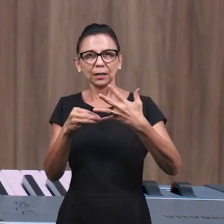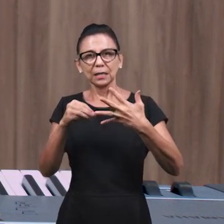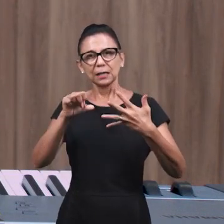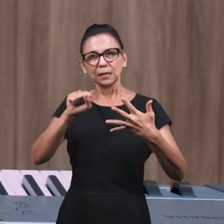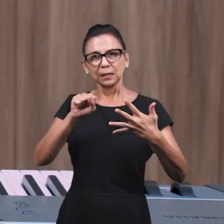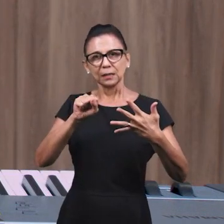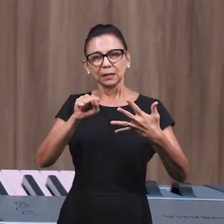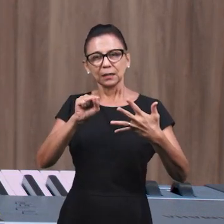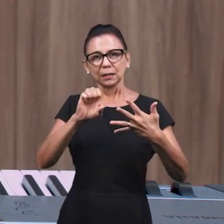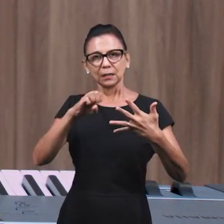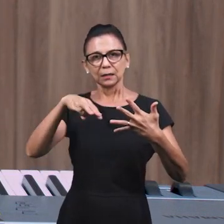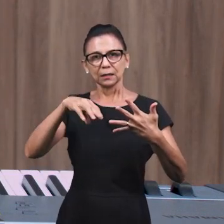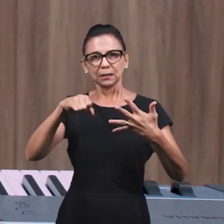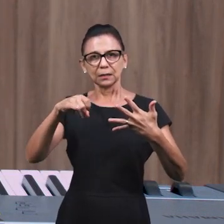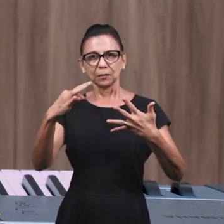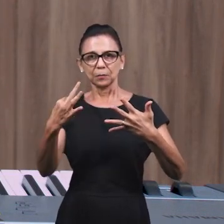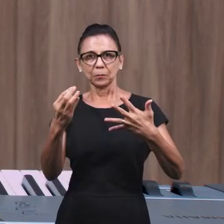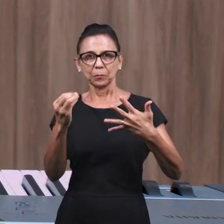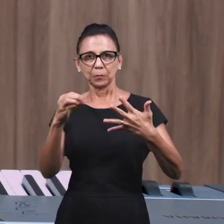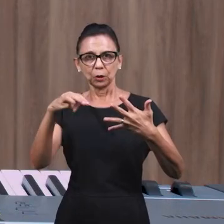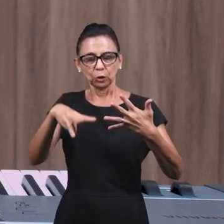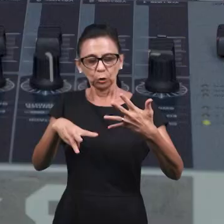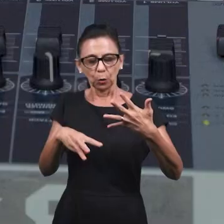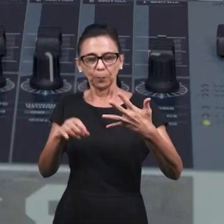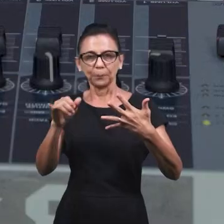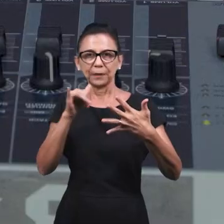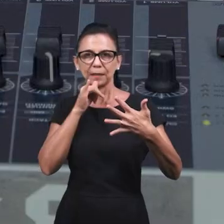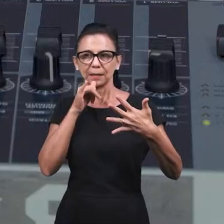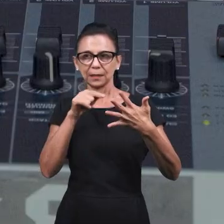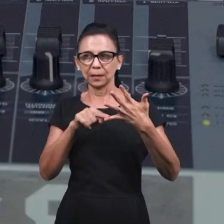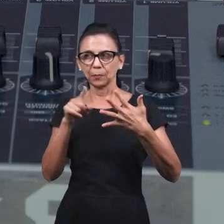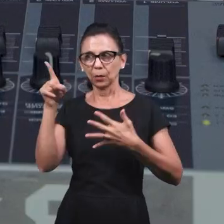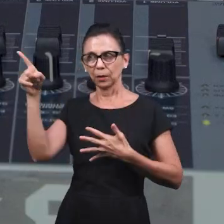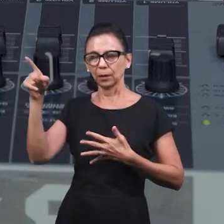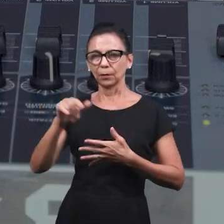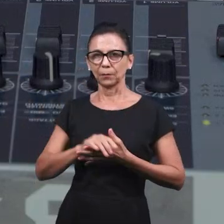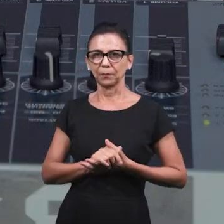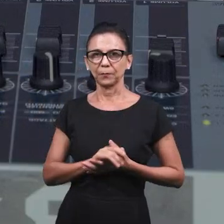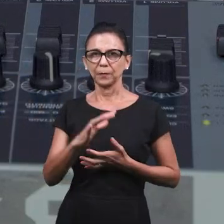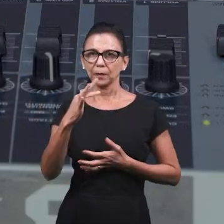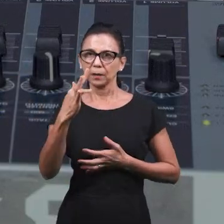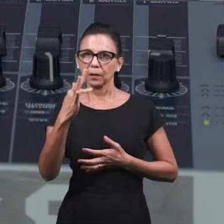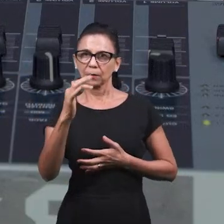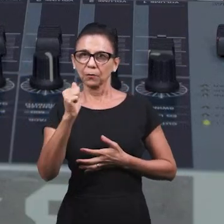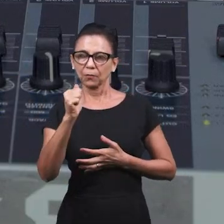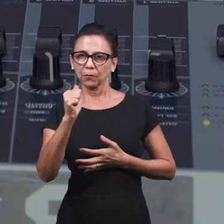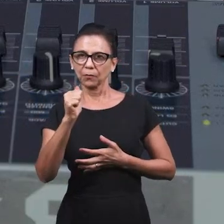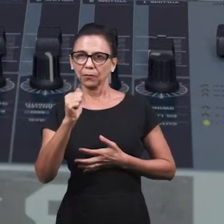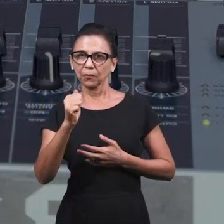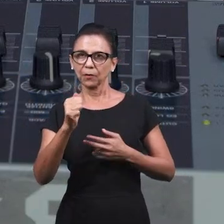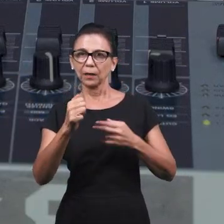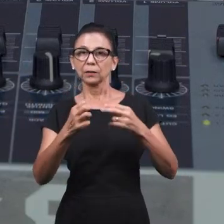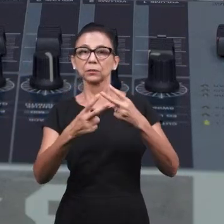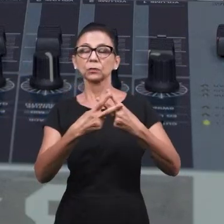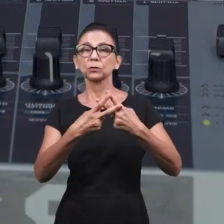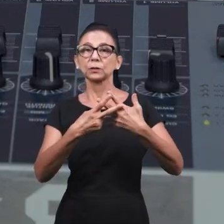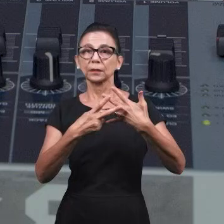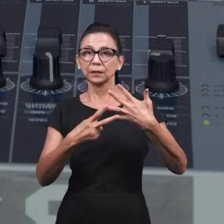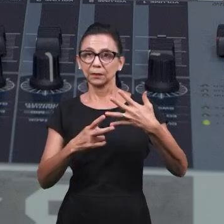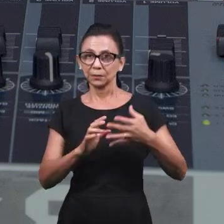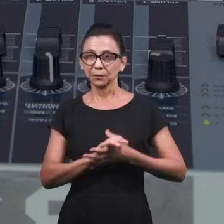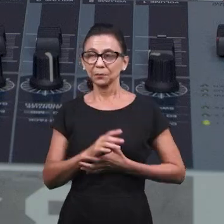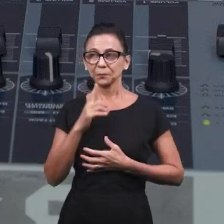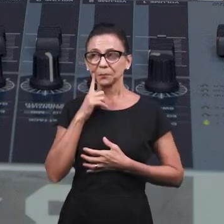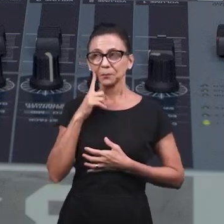Le sémiton, c'est la plus petite distance entre deux notes. Donc, je suis dans le fa dièse, je